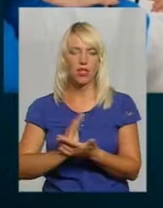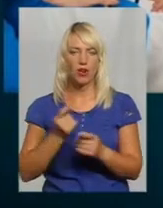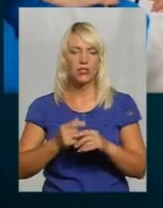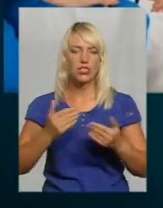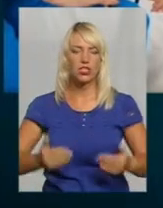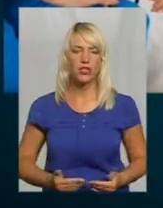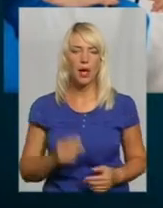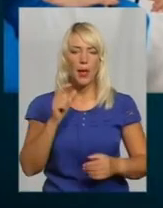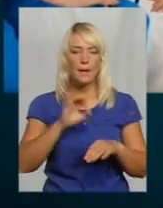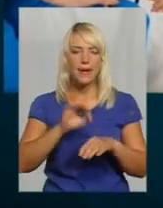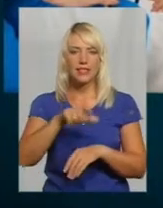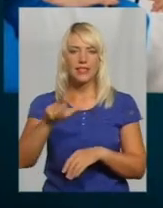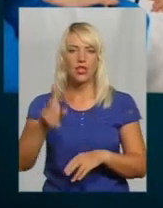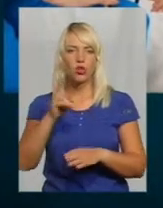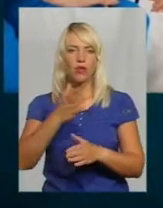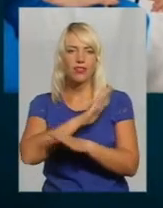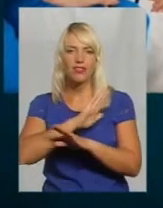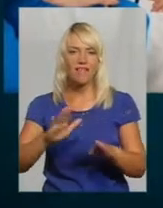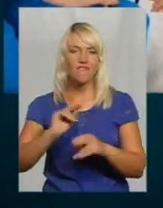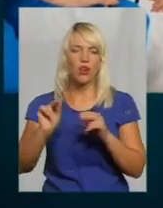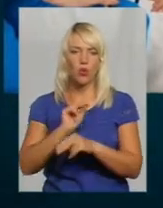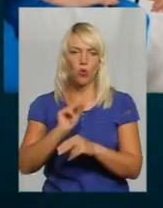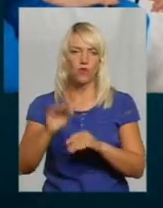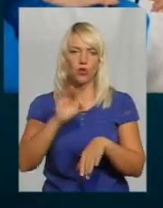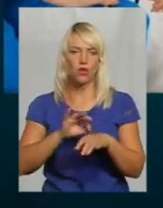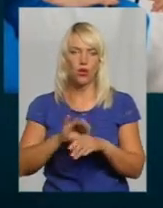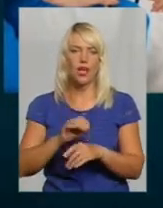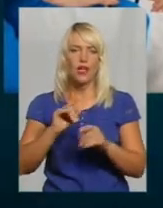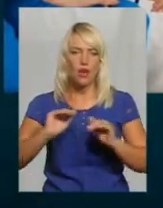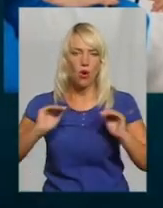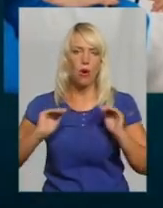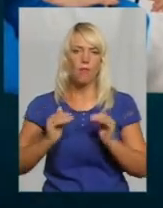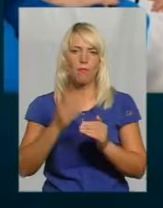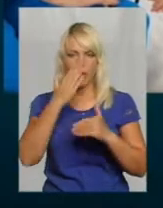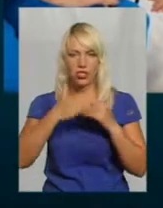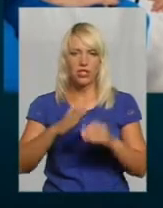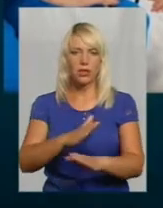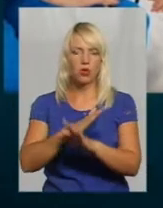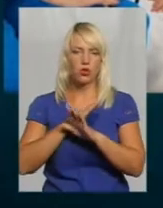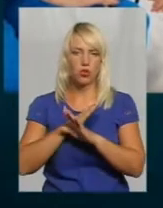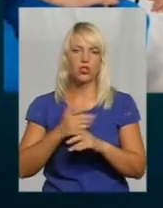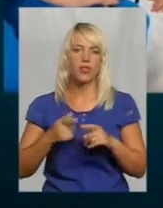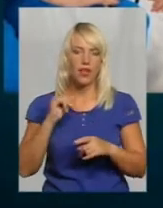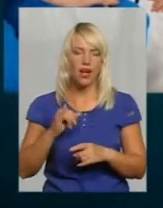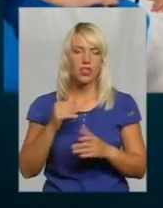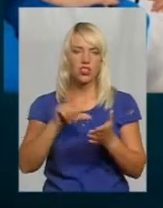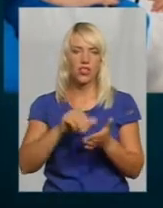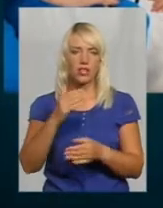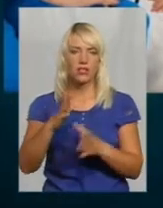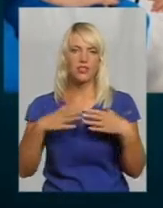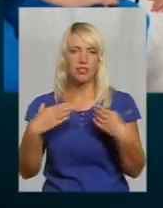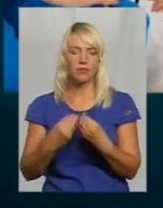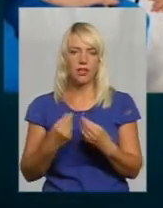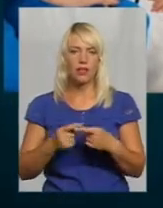пацієнтів, які мають невиліковну хворобу та обмежений прогноз життя, а також членів їхніх сімей. Головні завдання